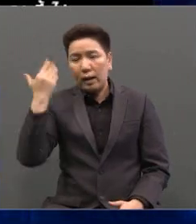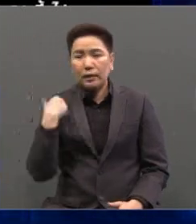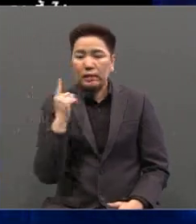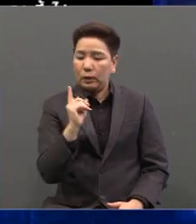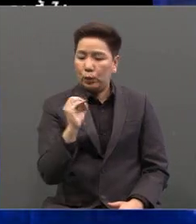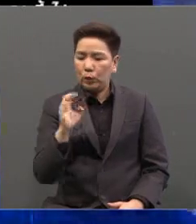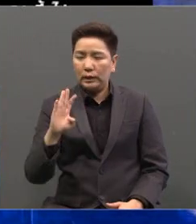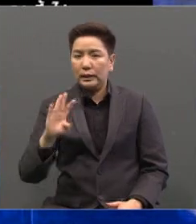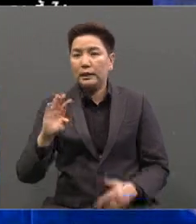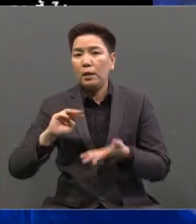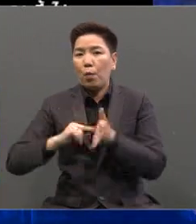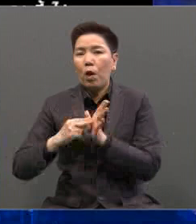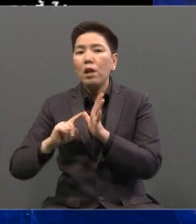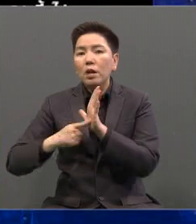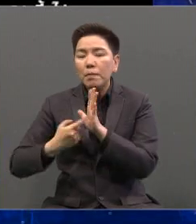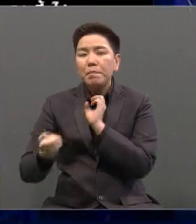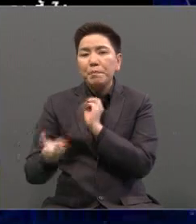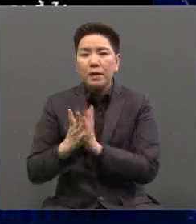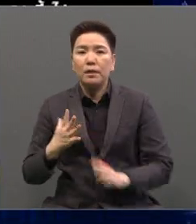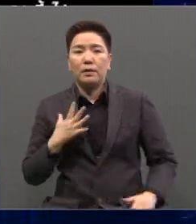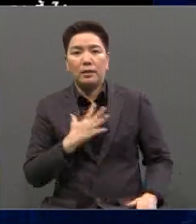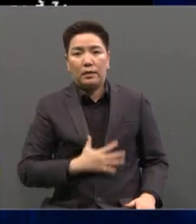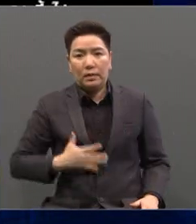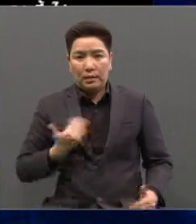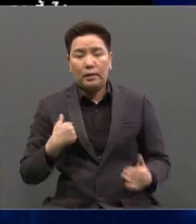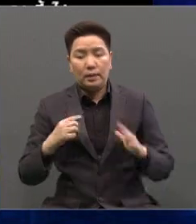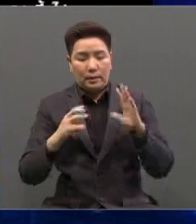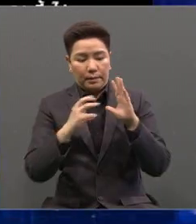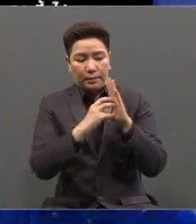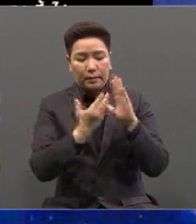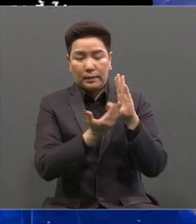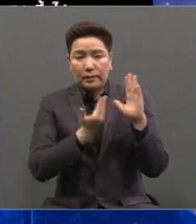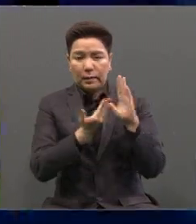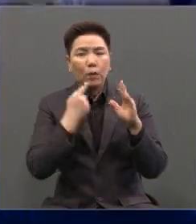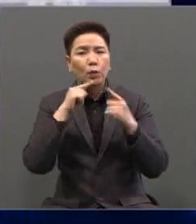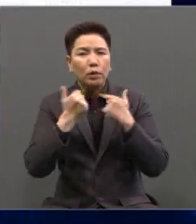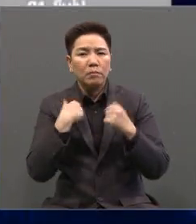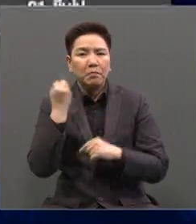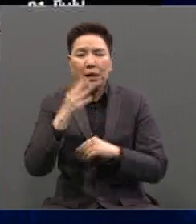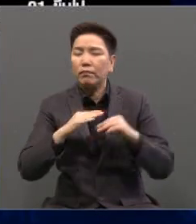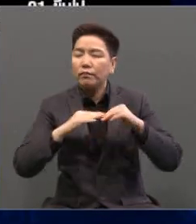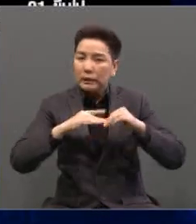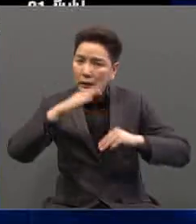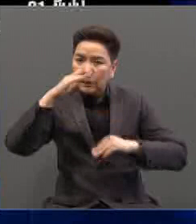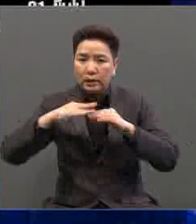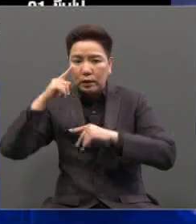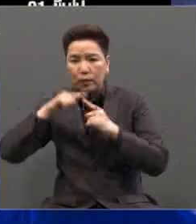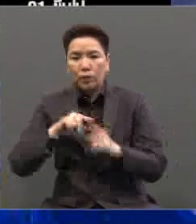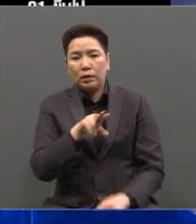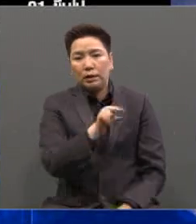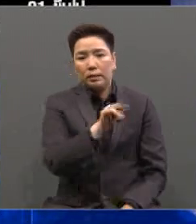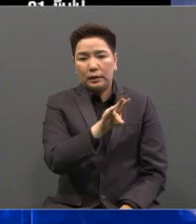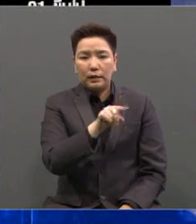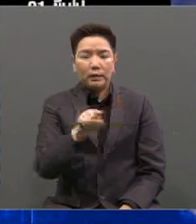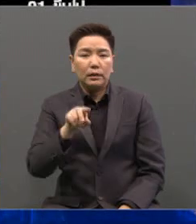104เริ่มมีผลกระทบต่อสุขภาพแล้วค่ะภาคกลางตะวันตกค่ะเกินค่ามาตรฐานเป็นส่วนใหญ่ตรวจวัดได้